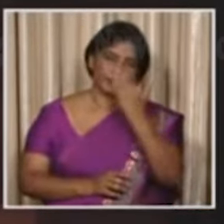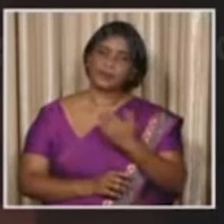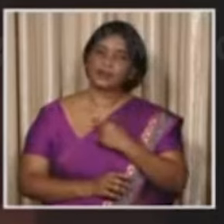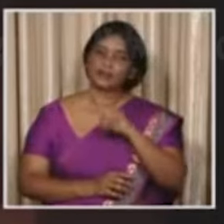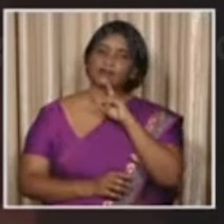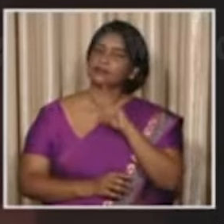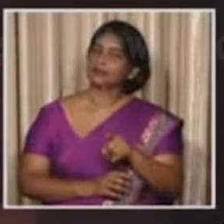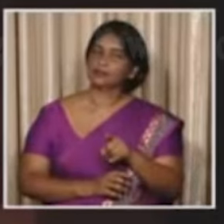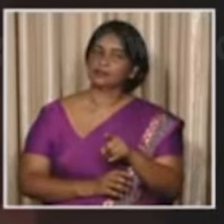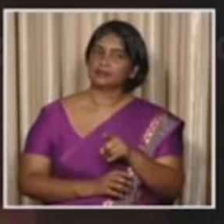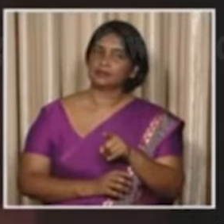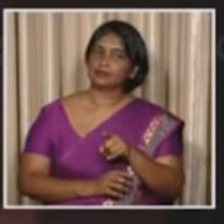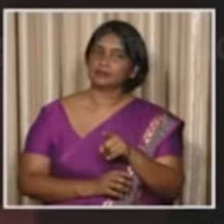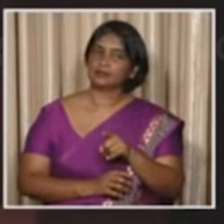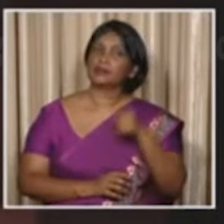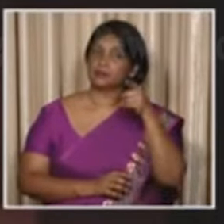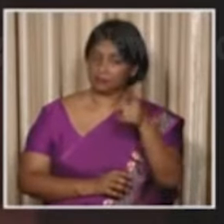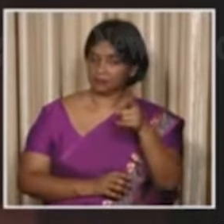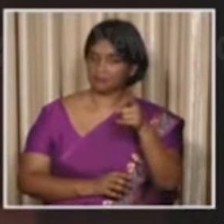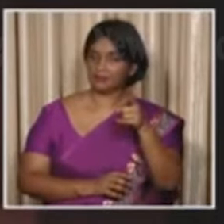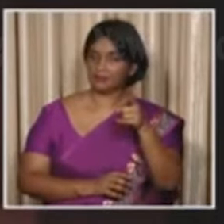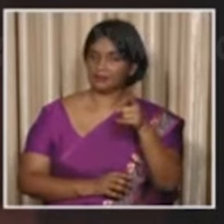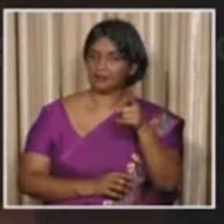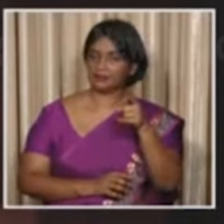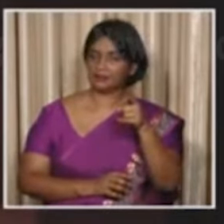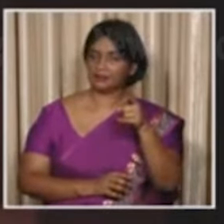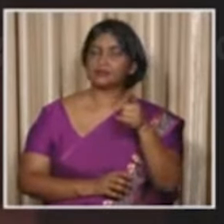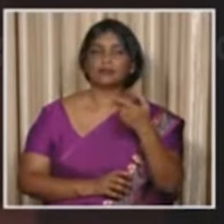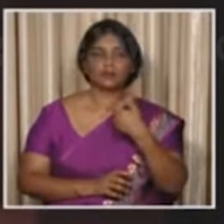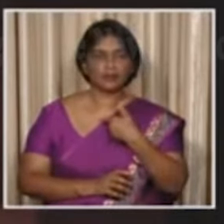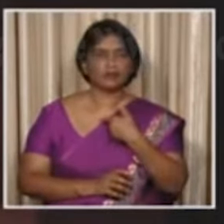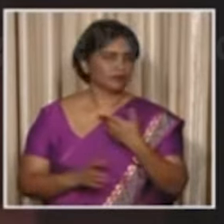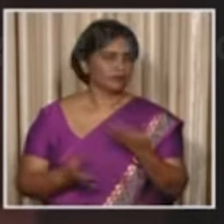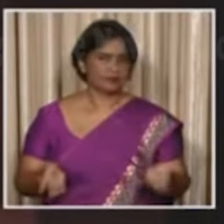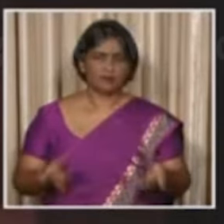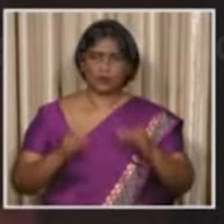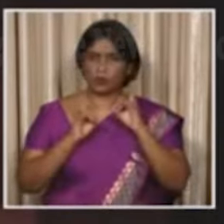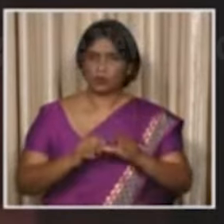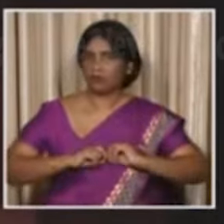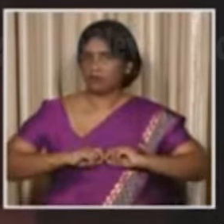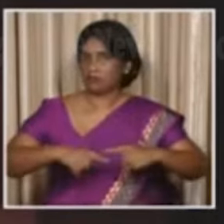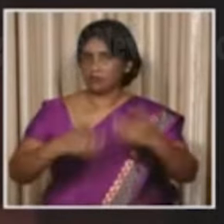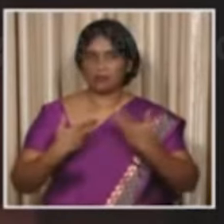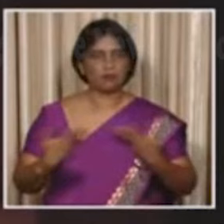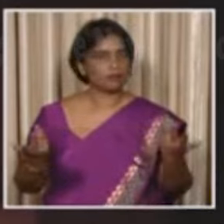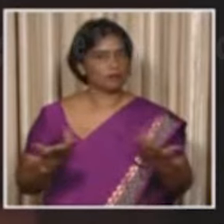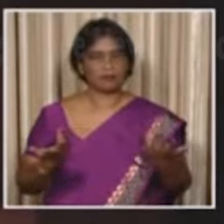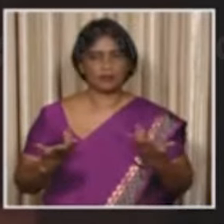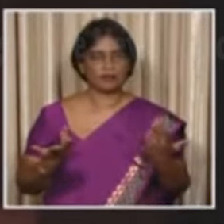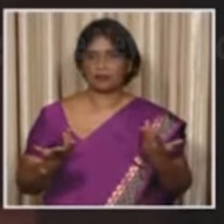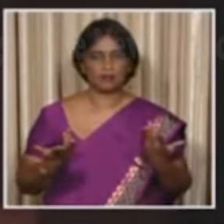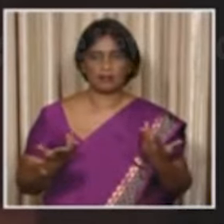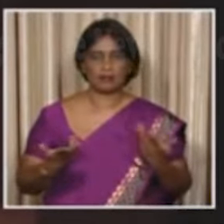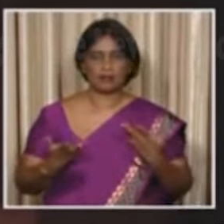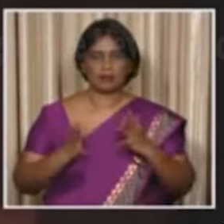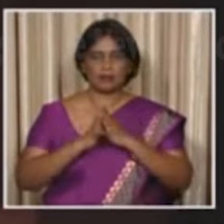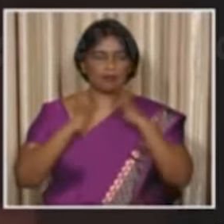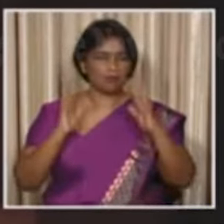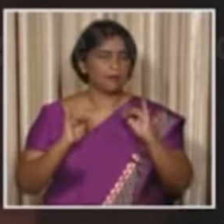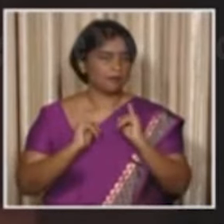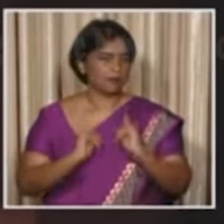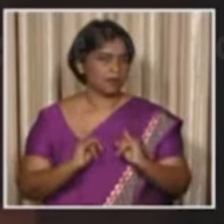කරනවා ඔබතුමාට. අපි මේ මෙහෙම යන්න බෑ රටකට. ඒක බොහොම භයංකාර